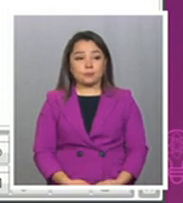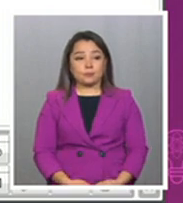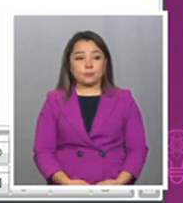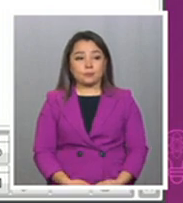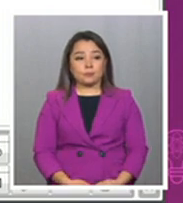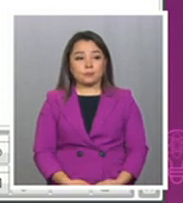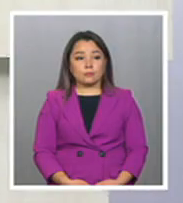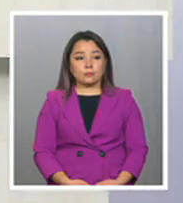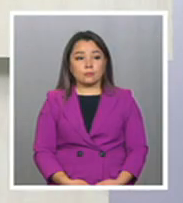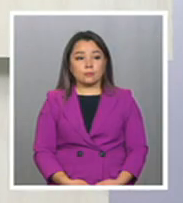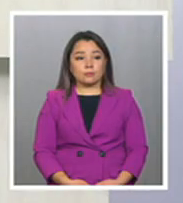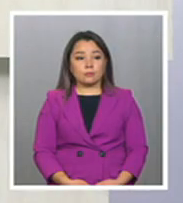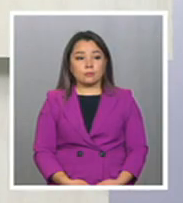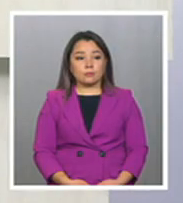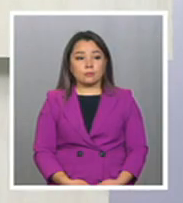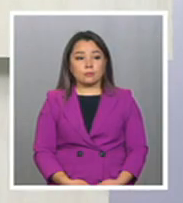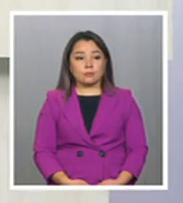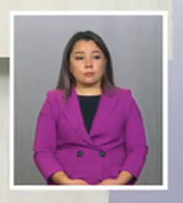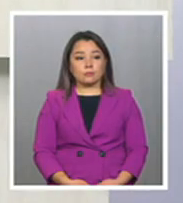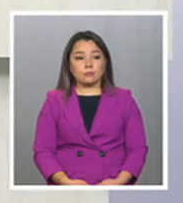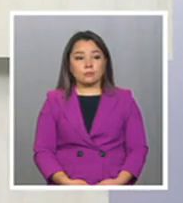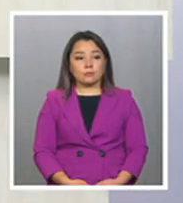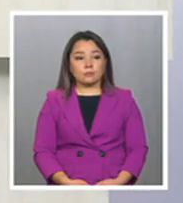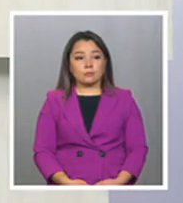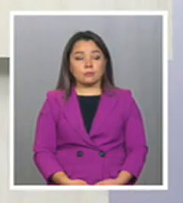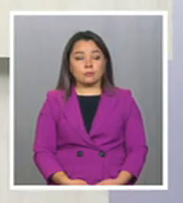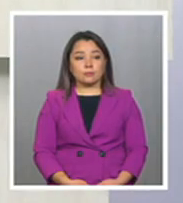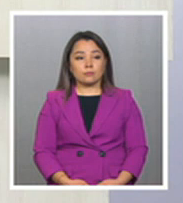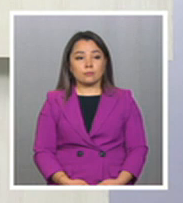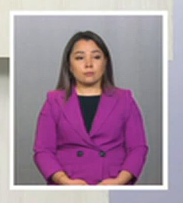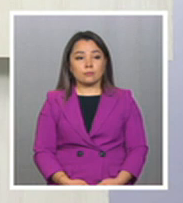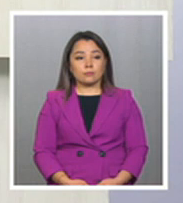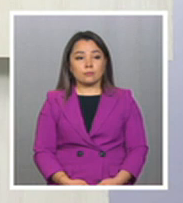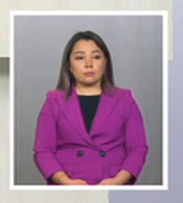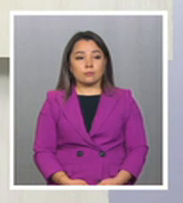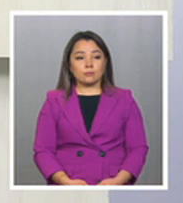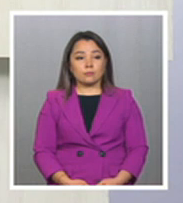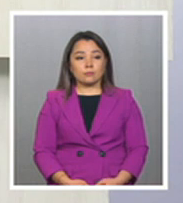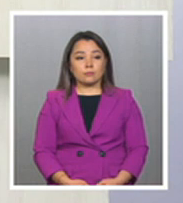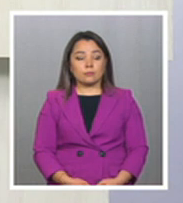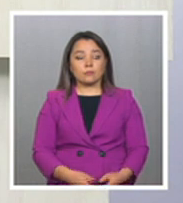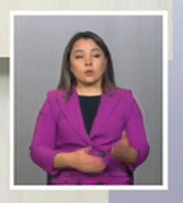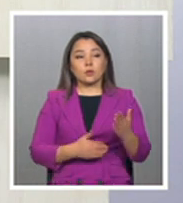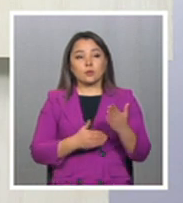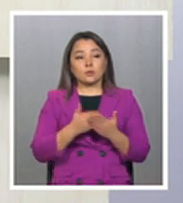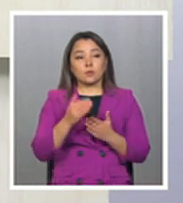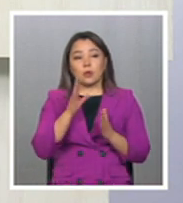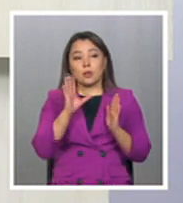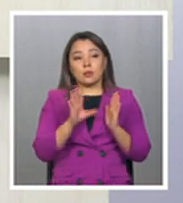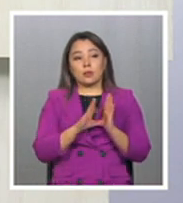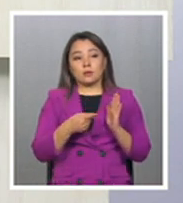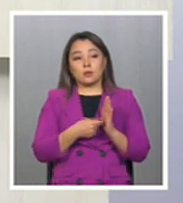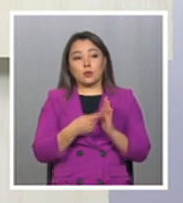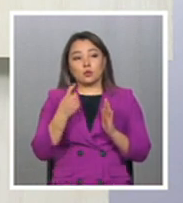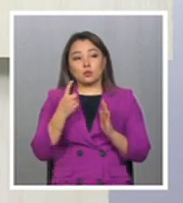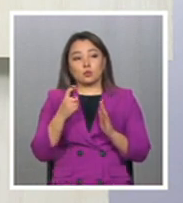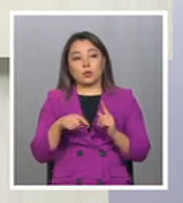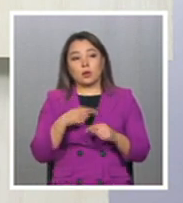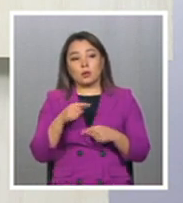моторды барынша жоғары қуаттылықта мән береміз, жүзге айналдырамыз.